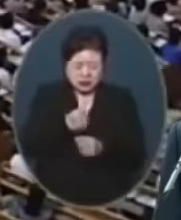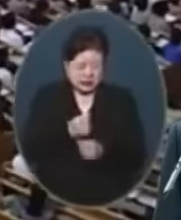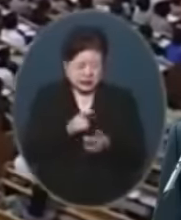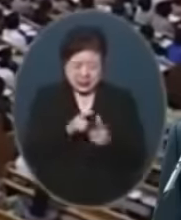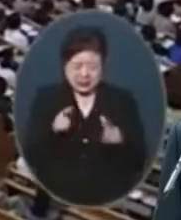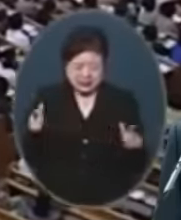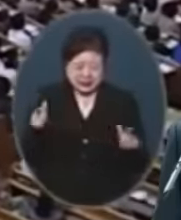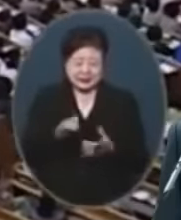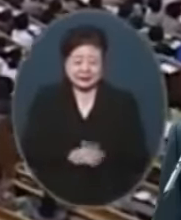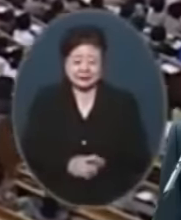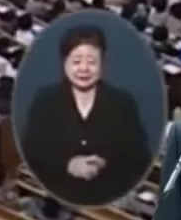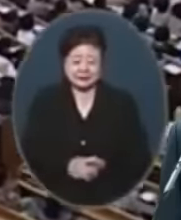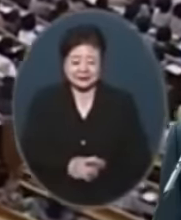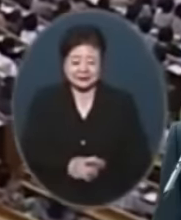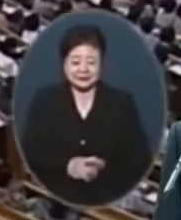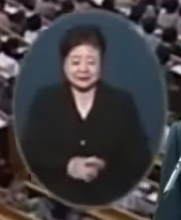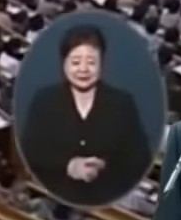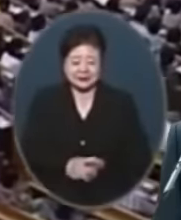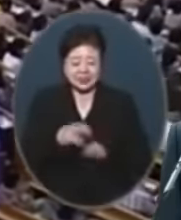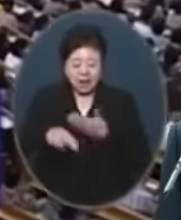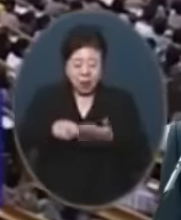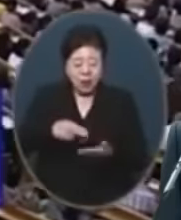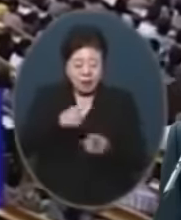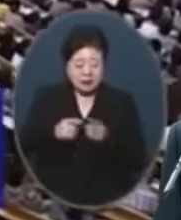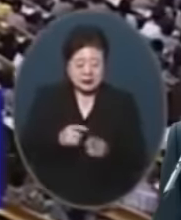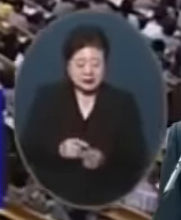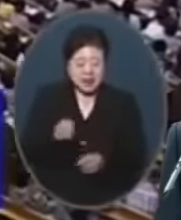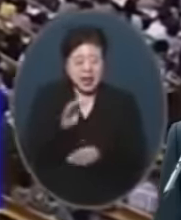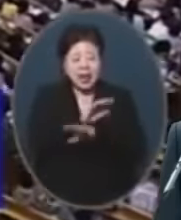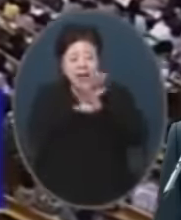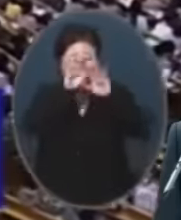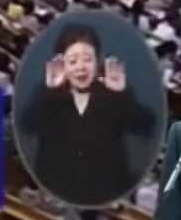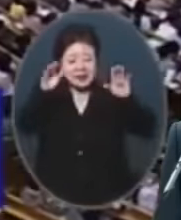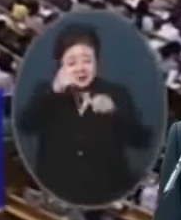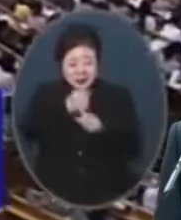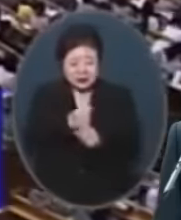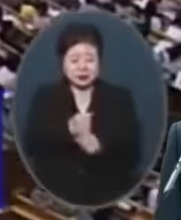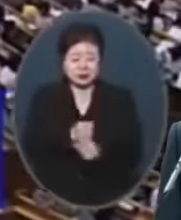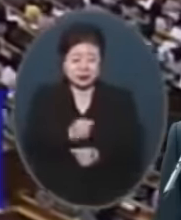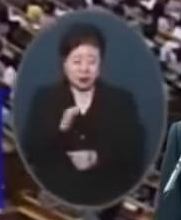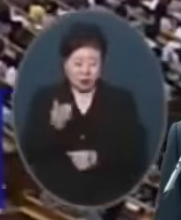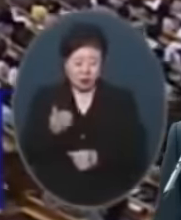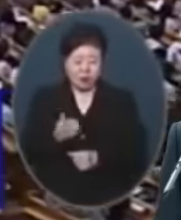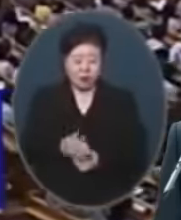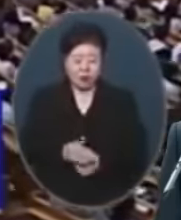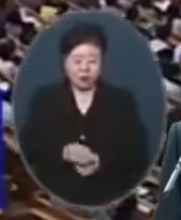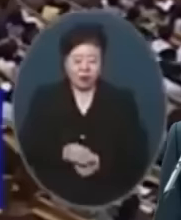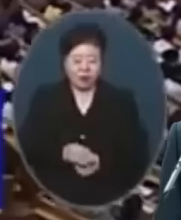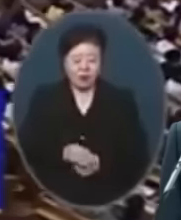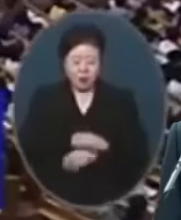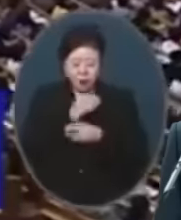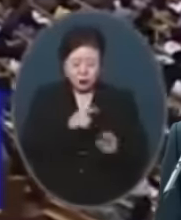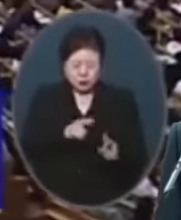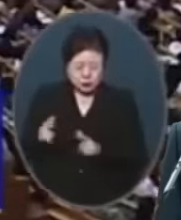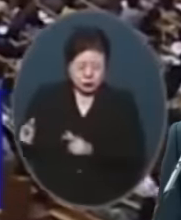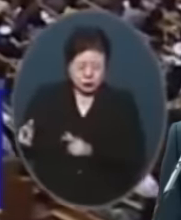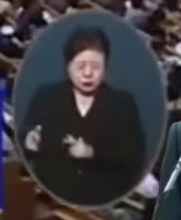것은 아니라는 것입니다. 야훼의 말씀으로 하늘이 지음이 되었으며 그 만상을